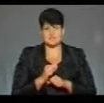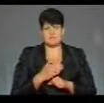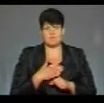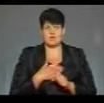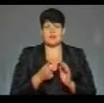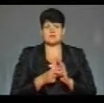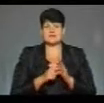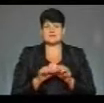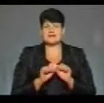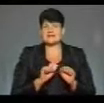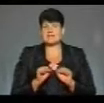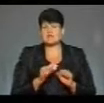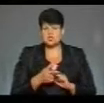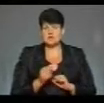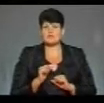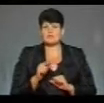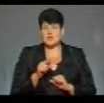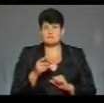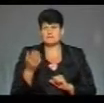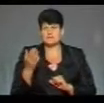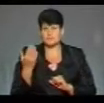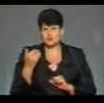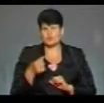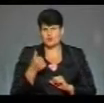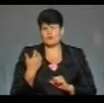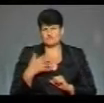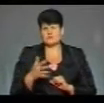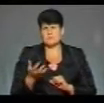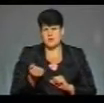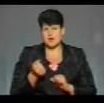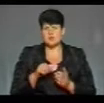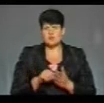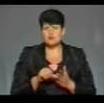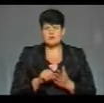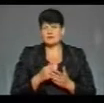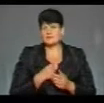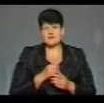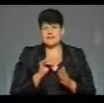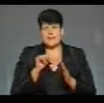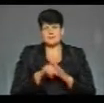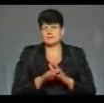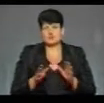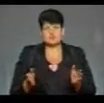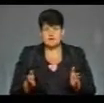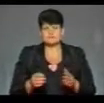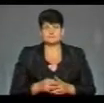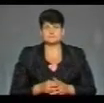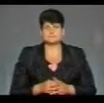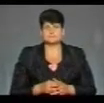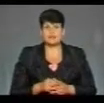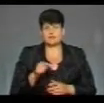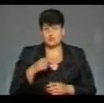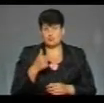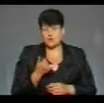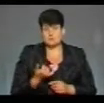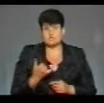класна керівничка, адже минулого року я вже брала якби участь, але, на жаль, не прийшла. І цього року